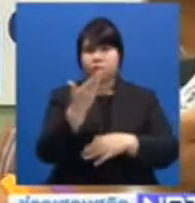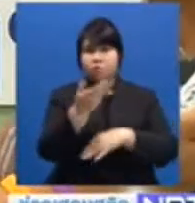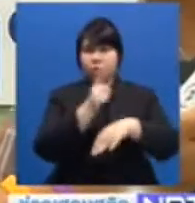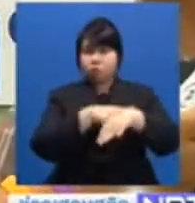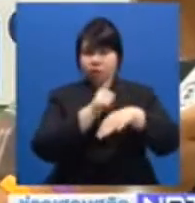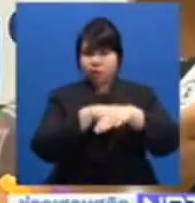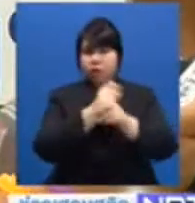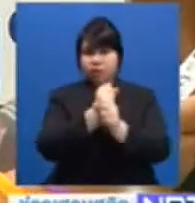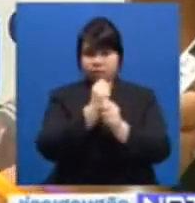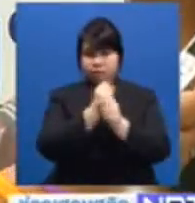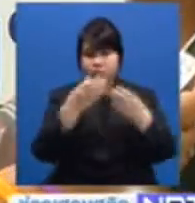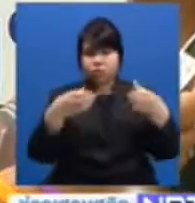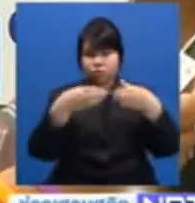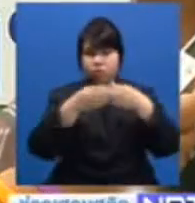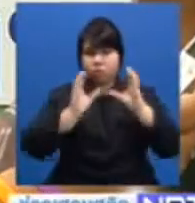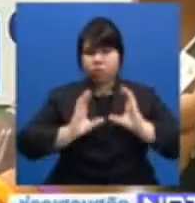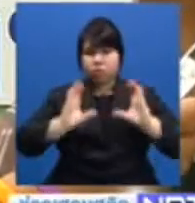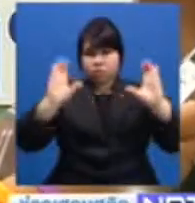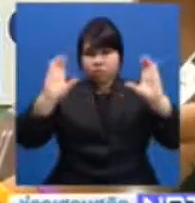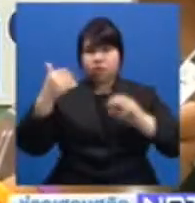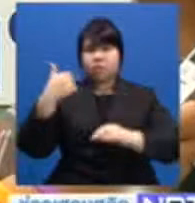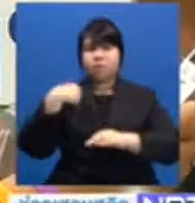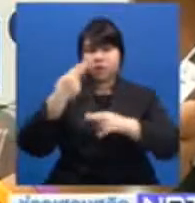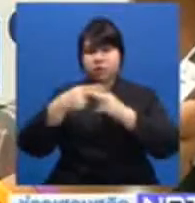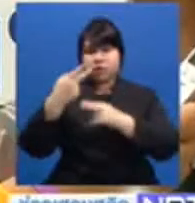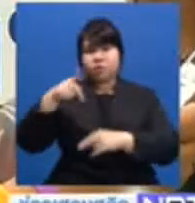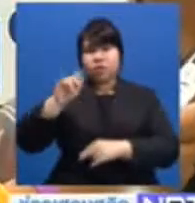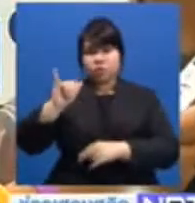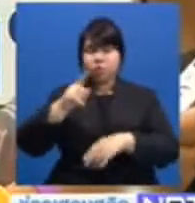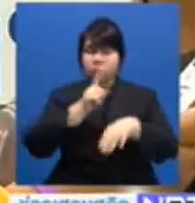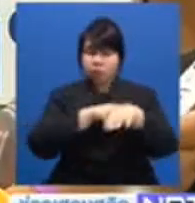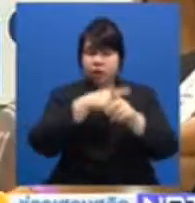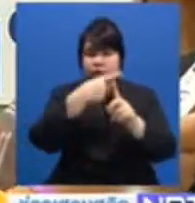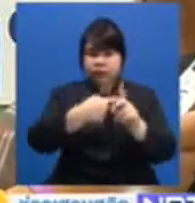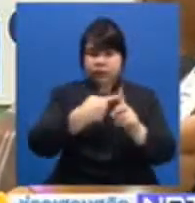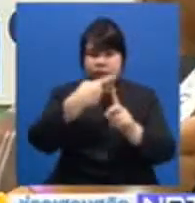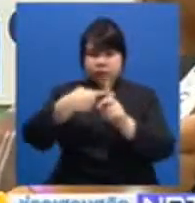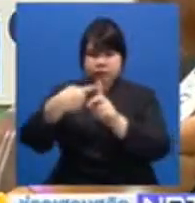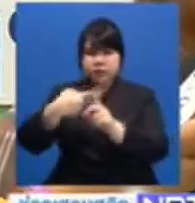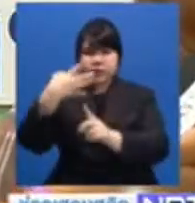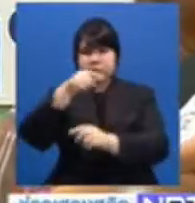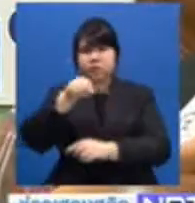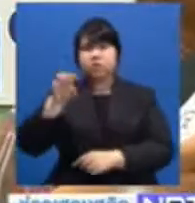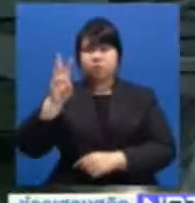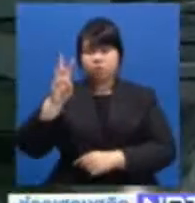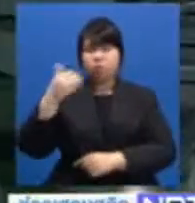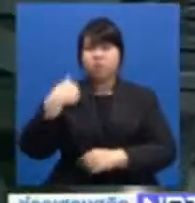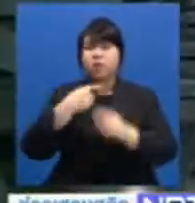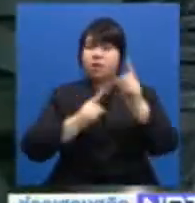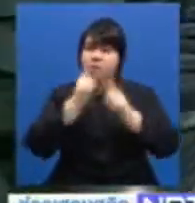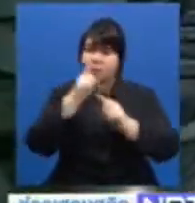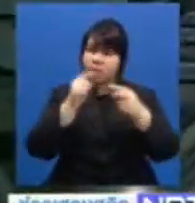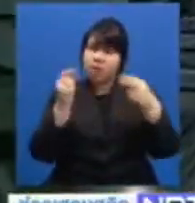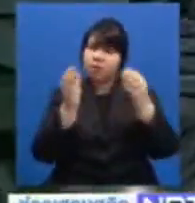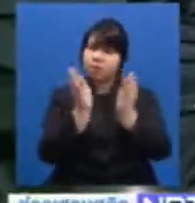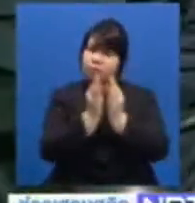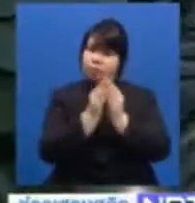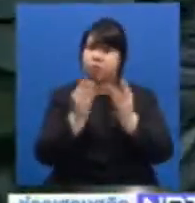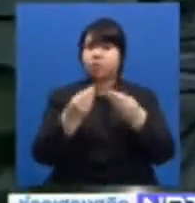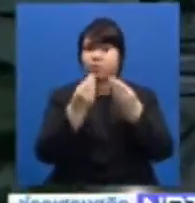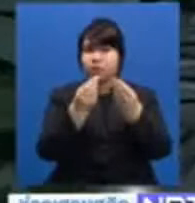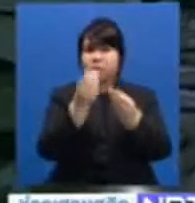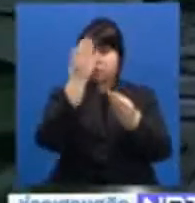การทำงานของคณะรัฐมนตรีพลเอกประยุทธ์หนึ่งเป็นเวลา 4-6เดือนก่อนจะมีการประเมินและให้คะแนนนะครับเพราะว่า